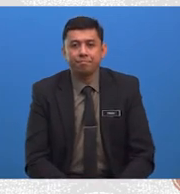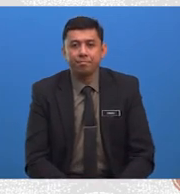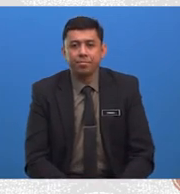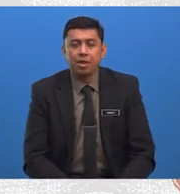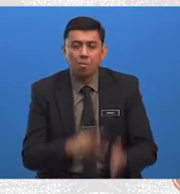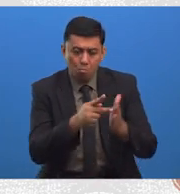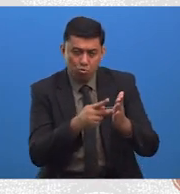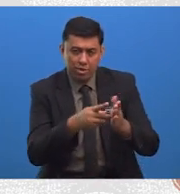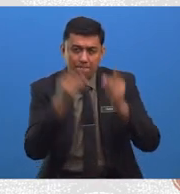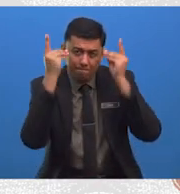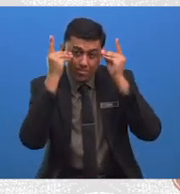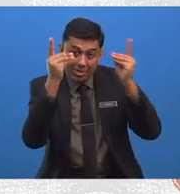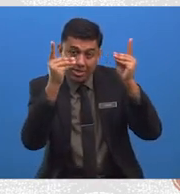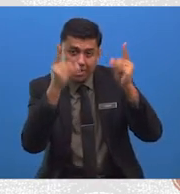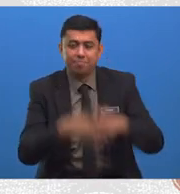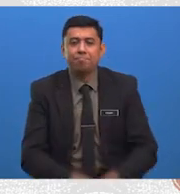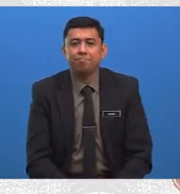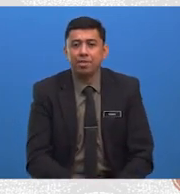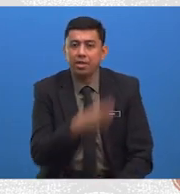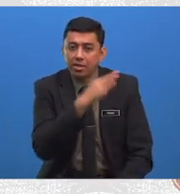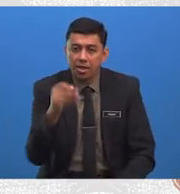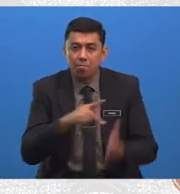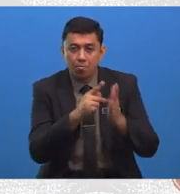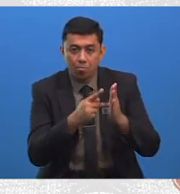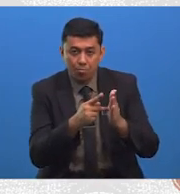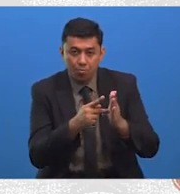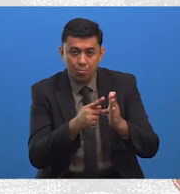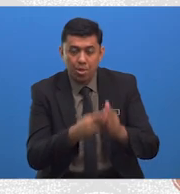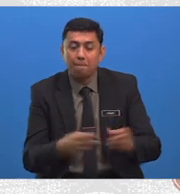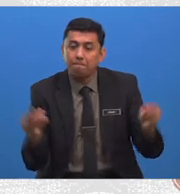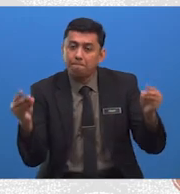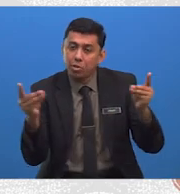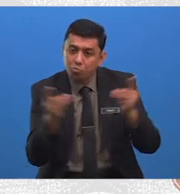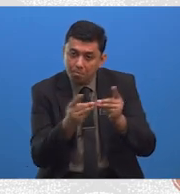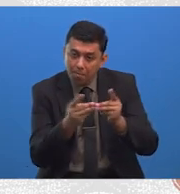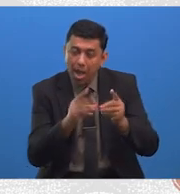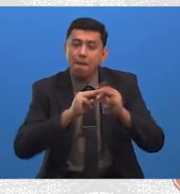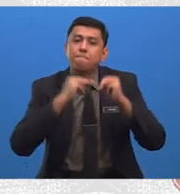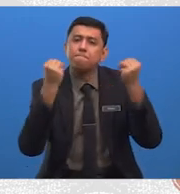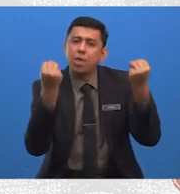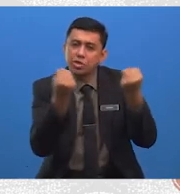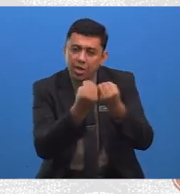pusat pendidikan dan pusat pertemuan masyarakat.